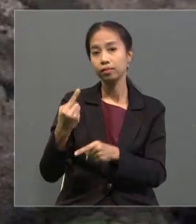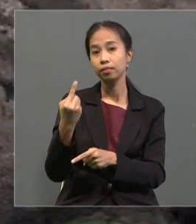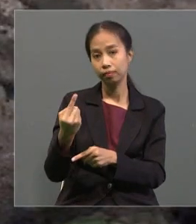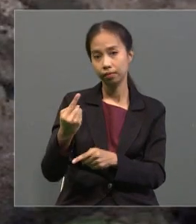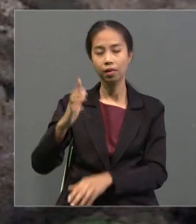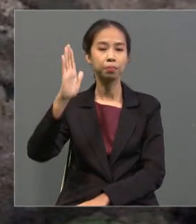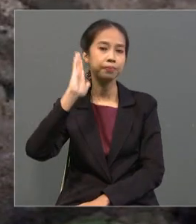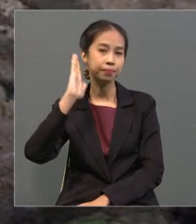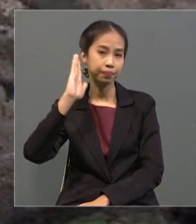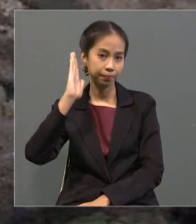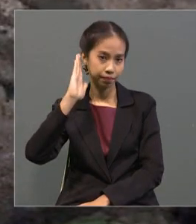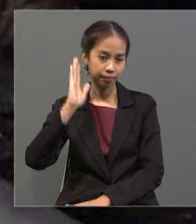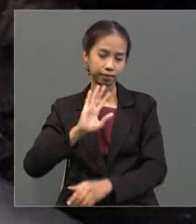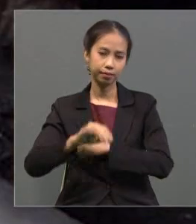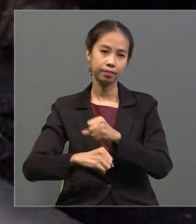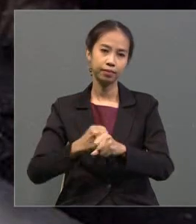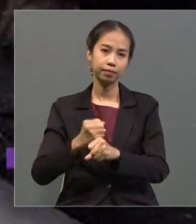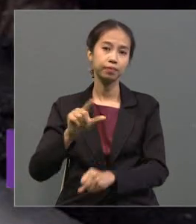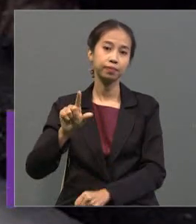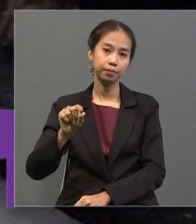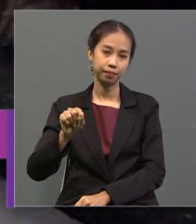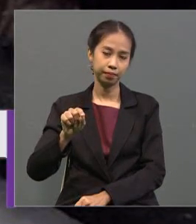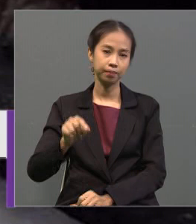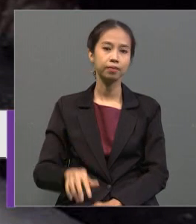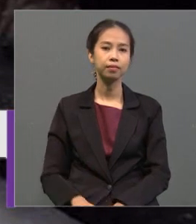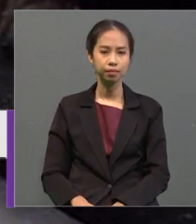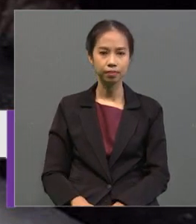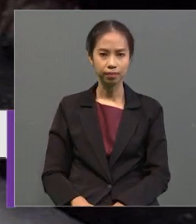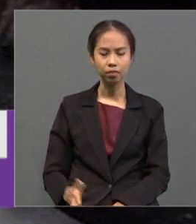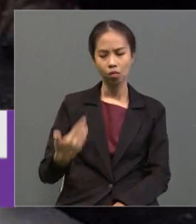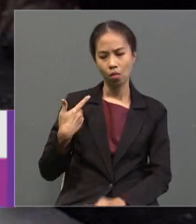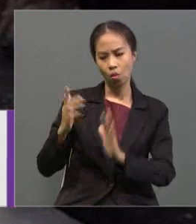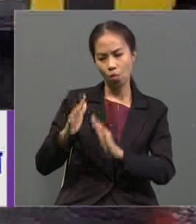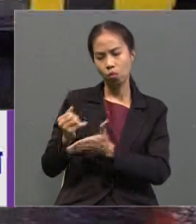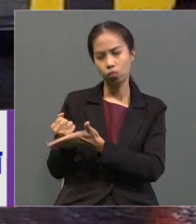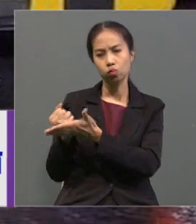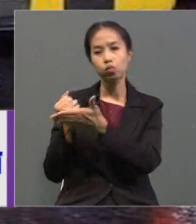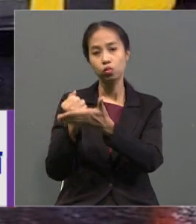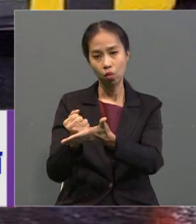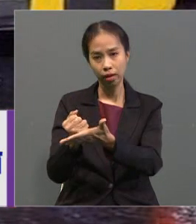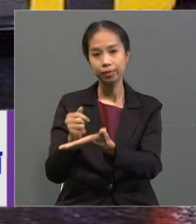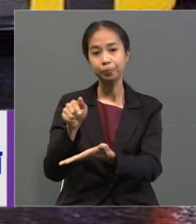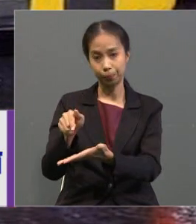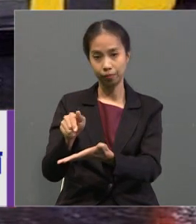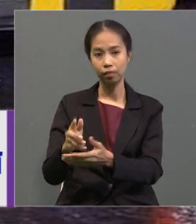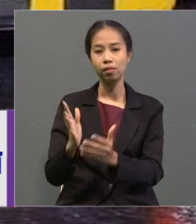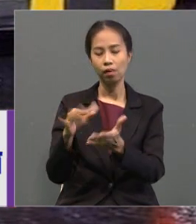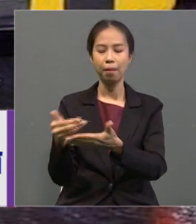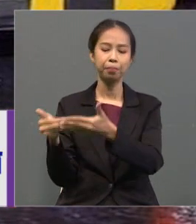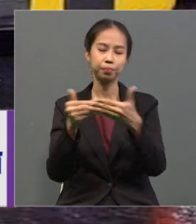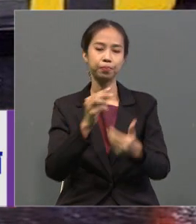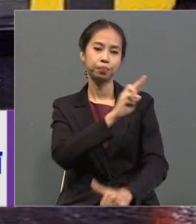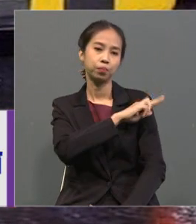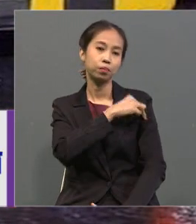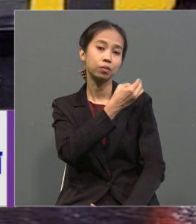นายนุชตานิโตรอายุ 26ปีทางหน่วยกู้ชีพกู้ภัยแม่ก็อยู่ยะลาก็ได้เข้าไปให้ความช่วยเหลือนำส่งโรง